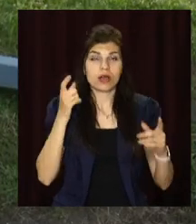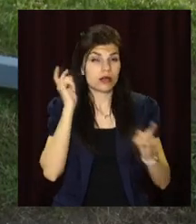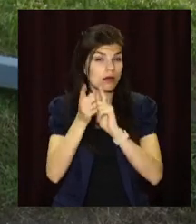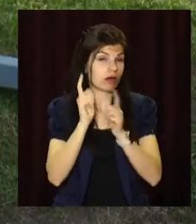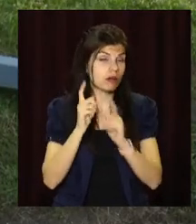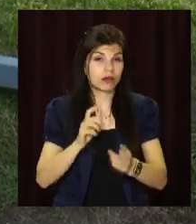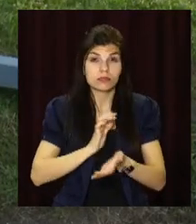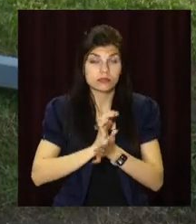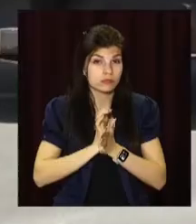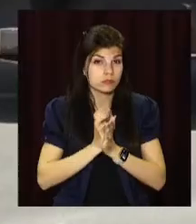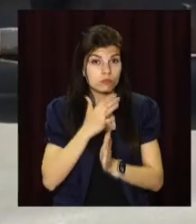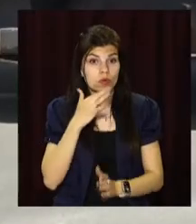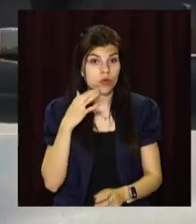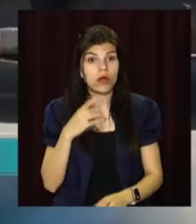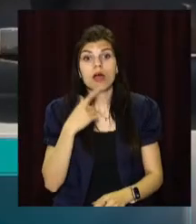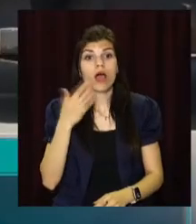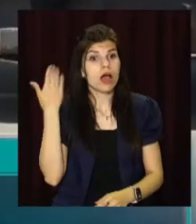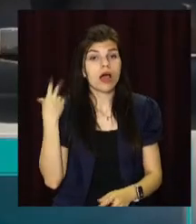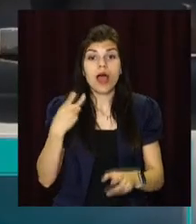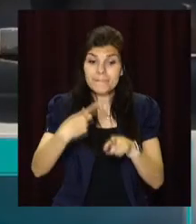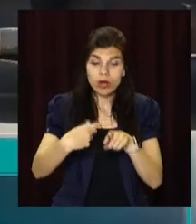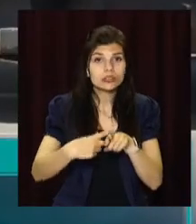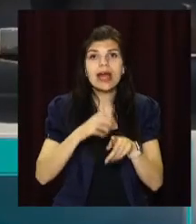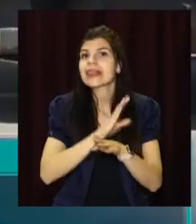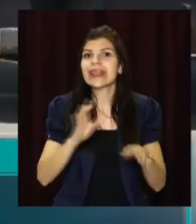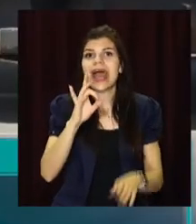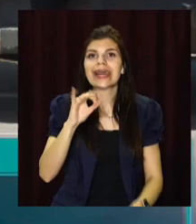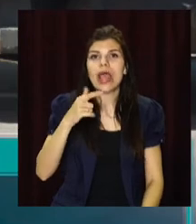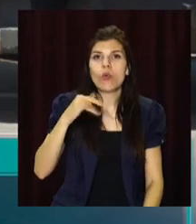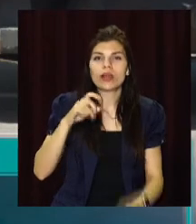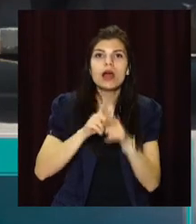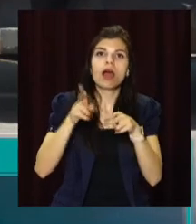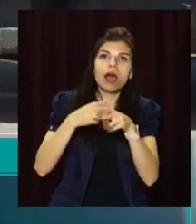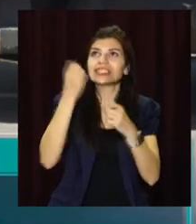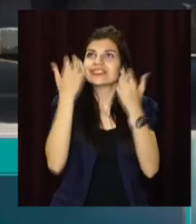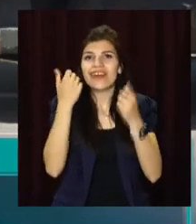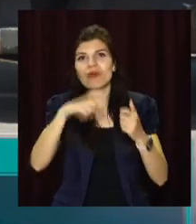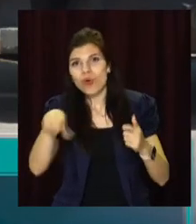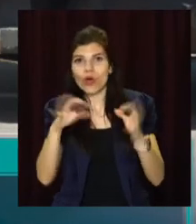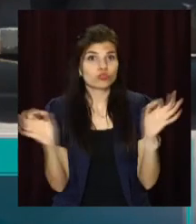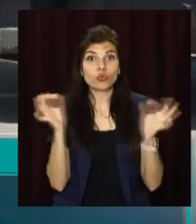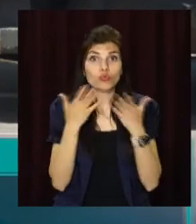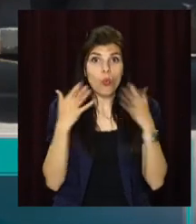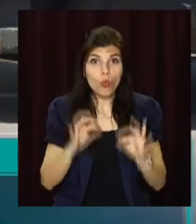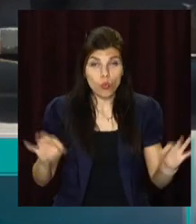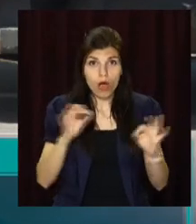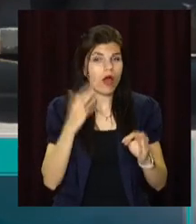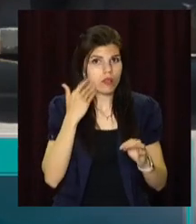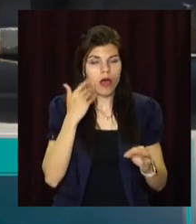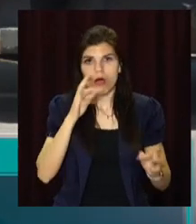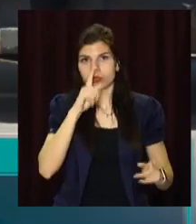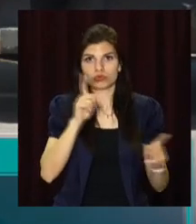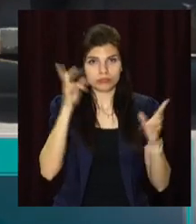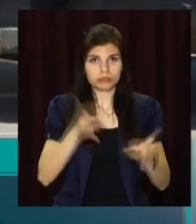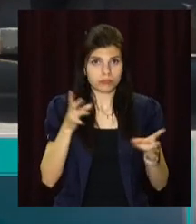тут світлофорів не було. Нерегулюємий перекресток, він завжди тягне за собою якісь наслідки. Если взять, например, к